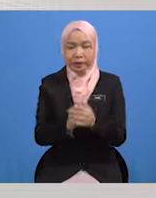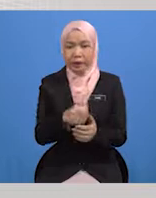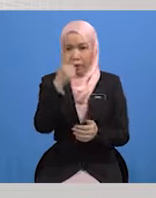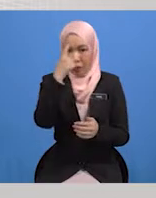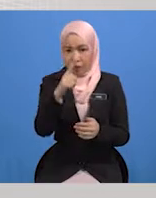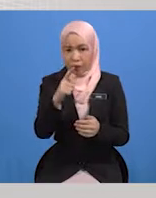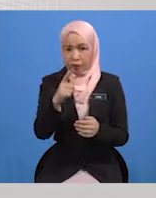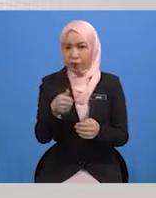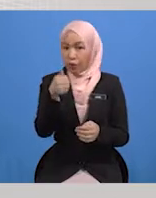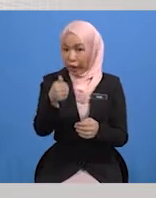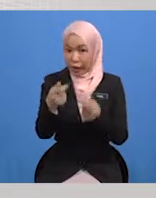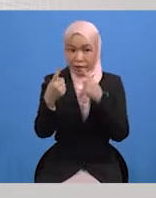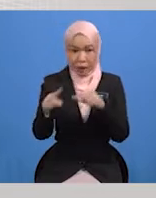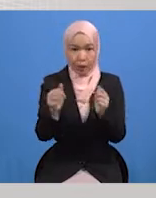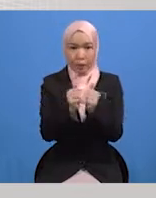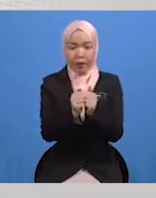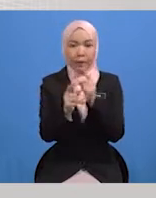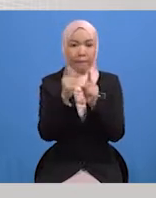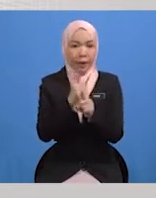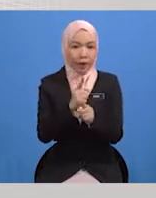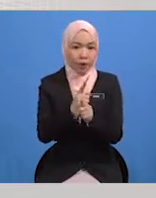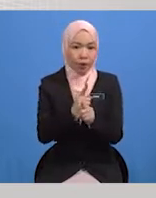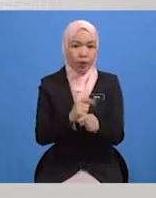tepat mengikut kehendak soalan.